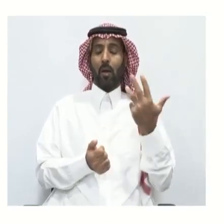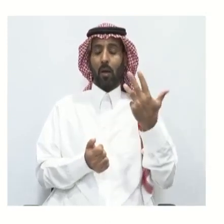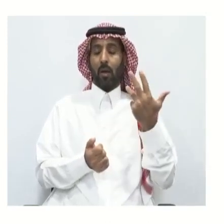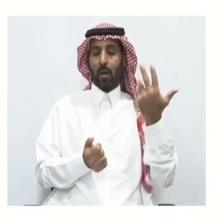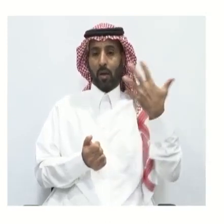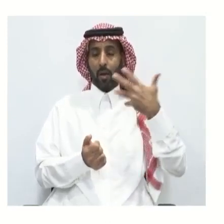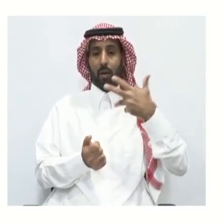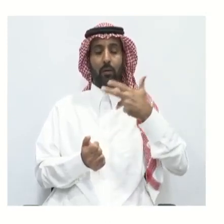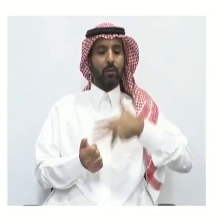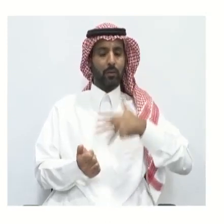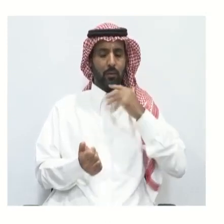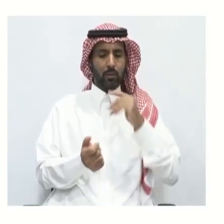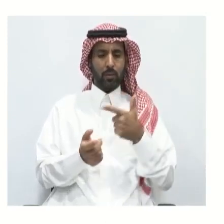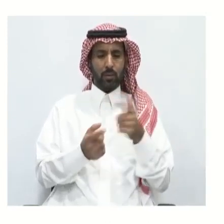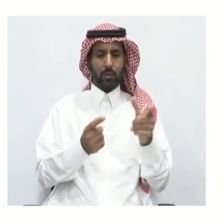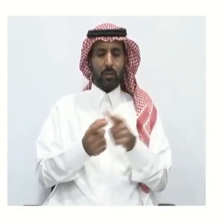15.9